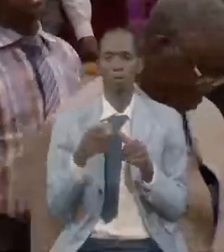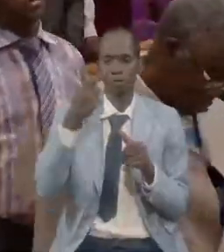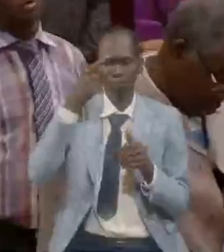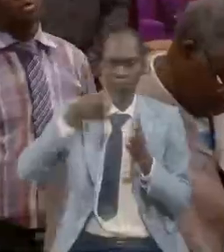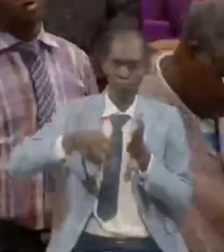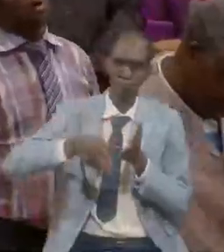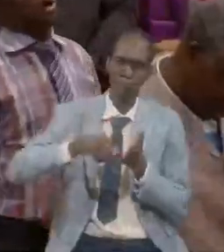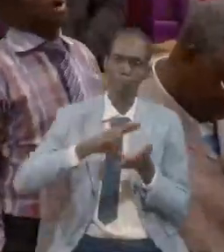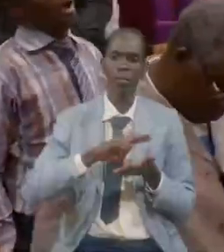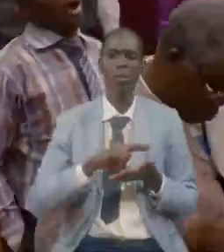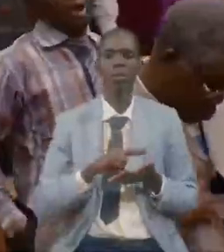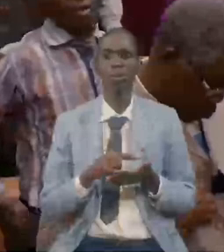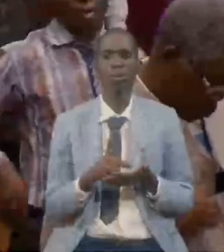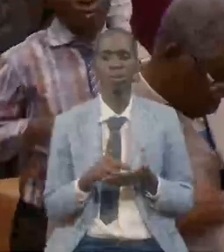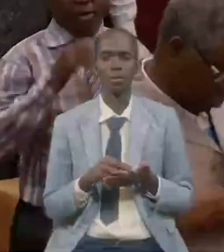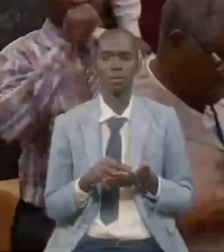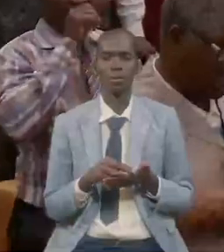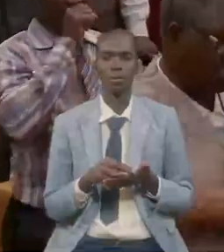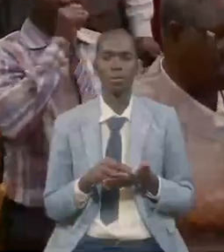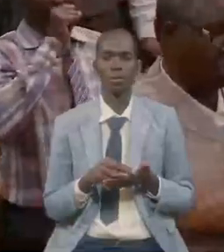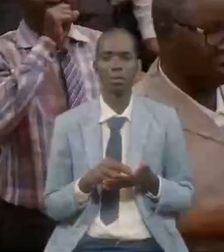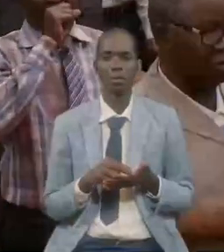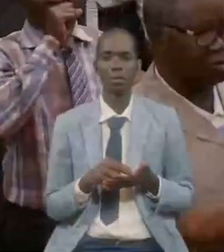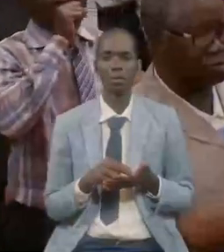Rappelez-vous, souvenez-vous de cela.